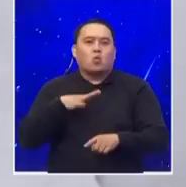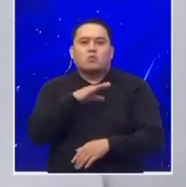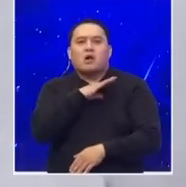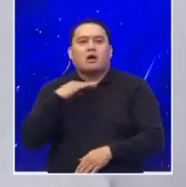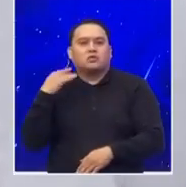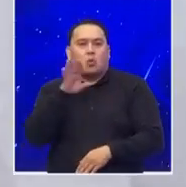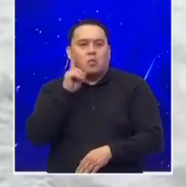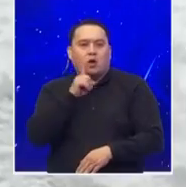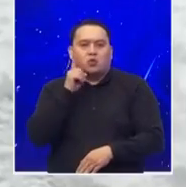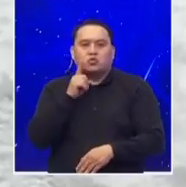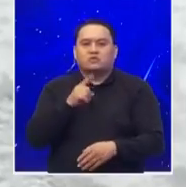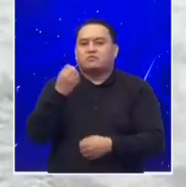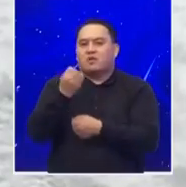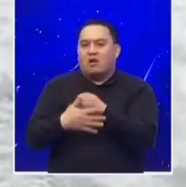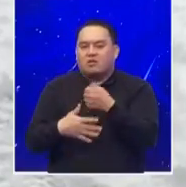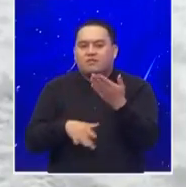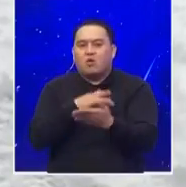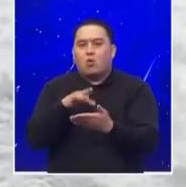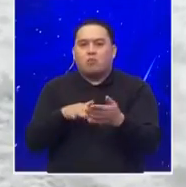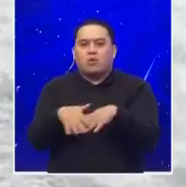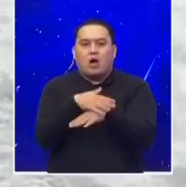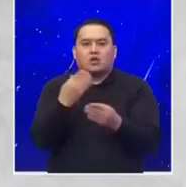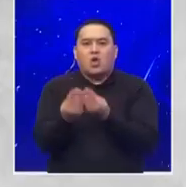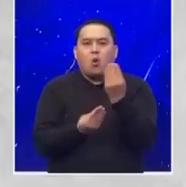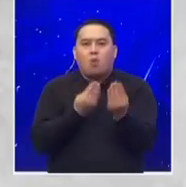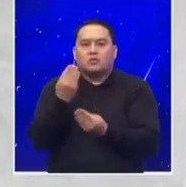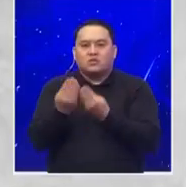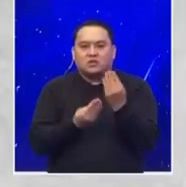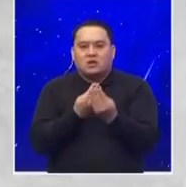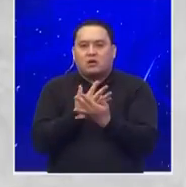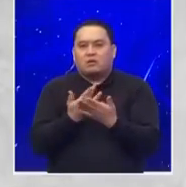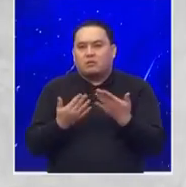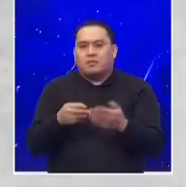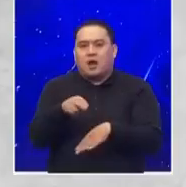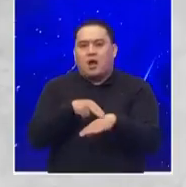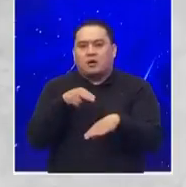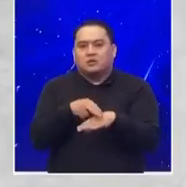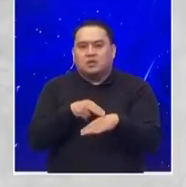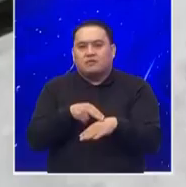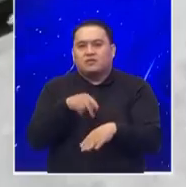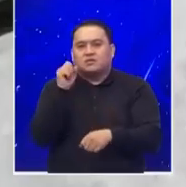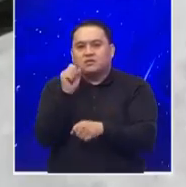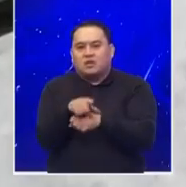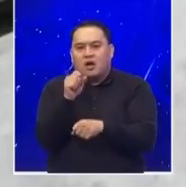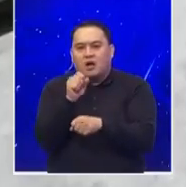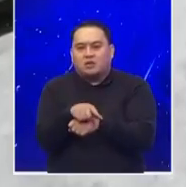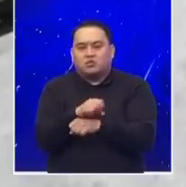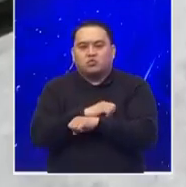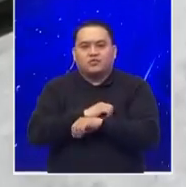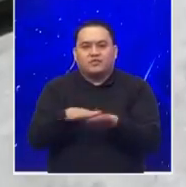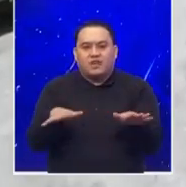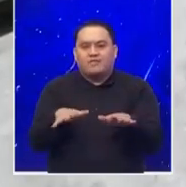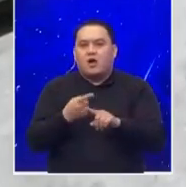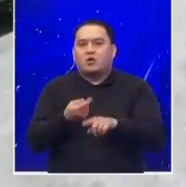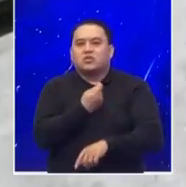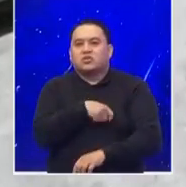молодых людей устроили в центре столицы массовую игру в снежки, и муниципальная полиция заставила их разойтись, так